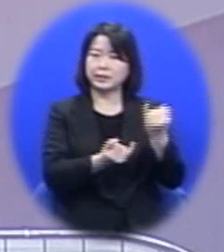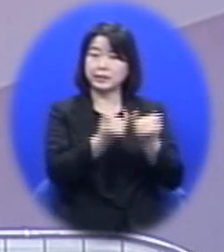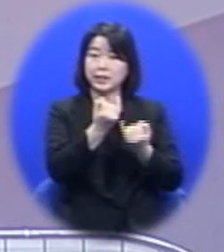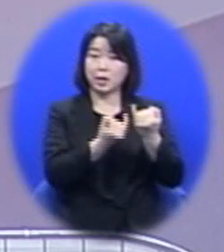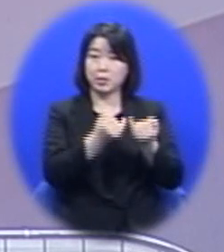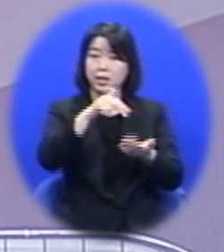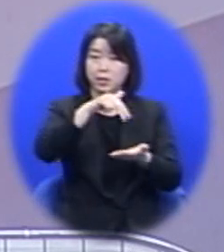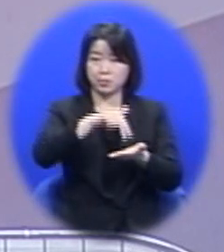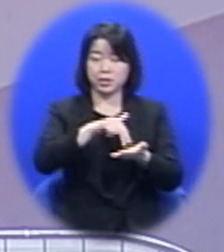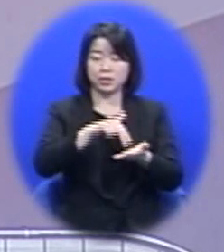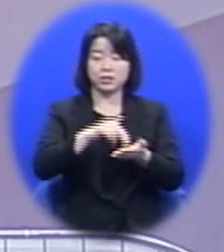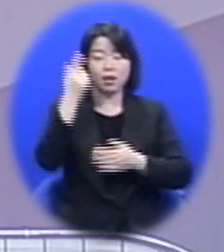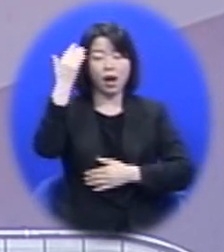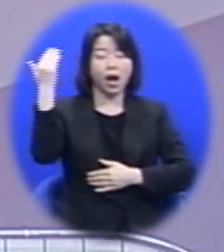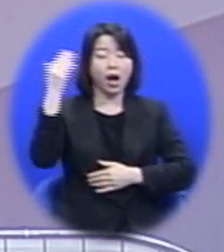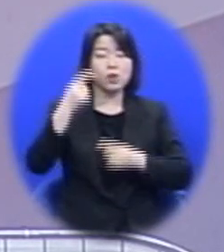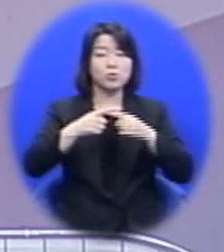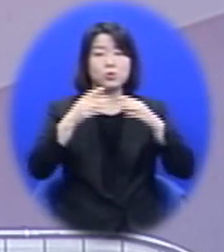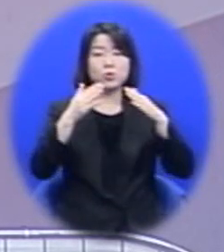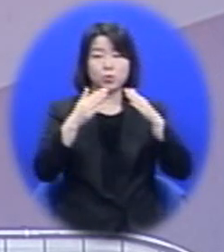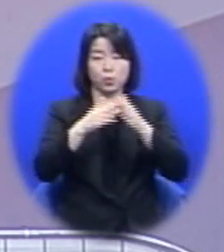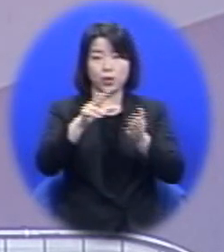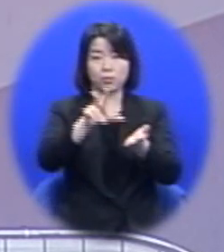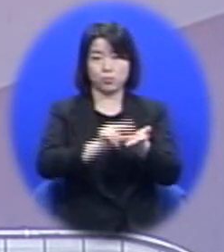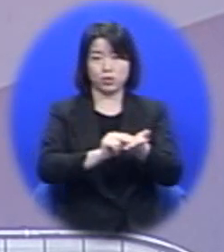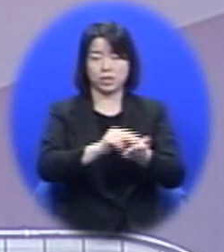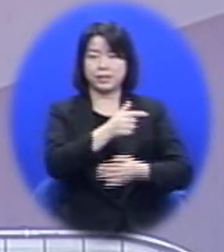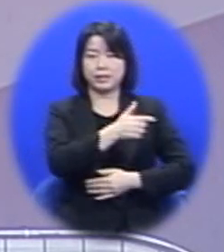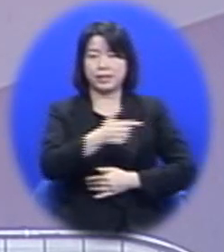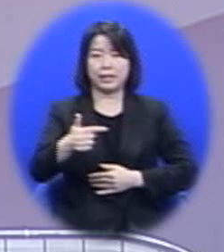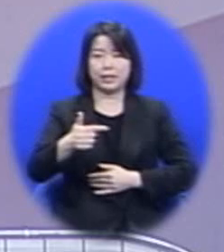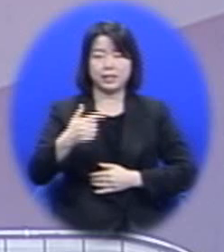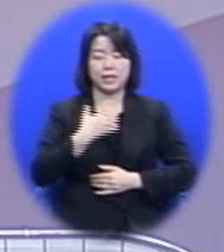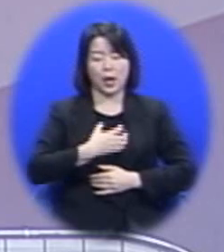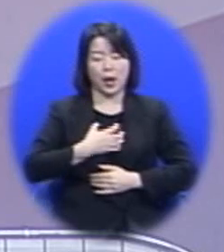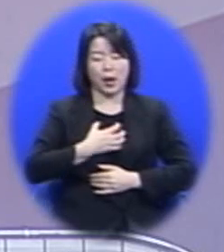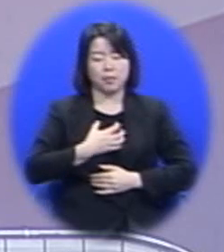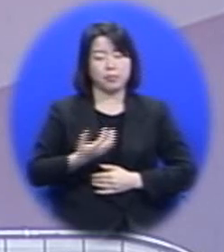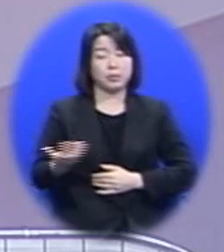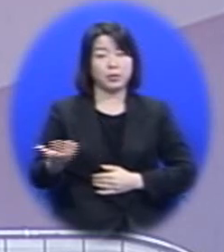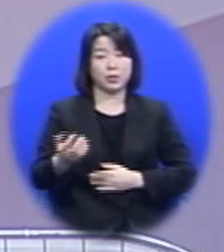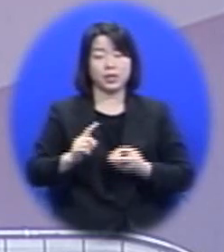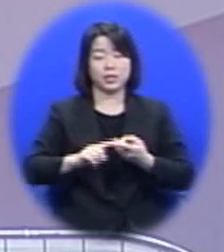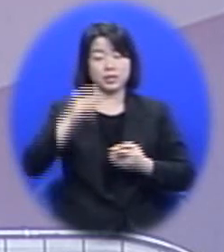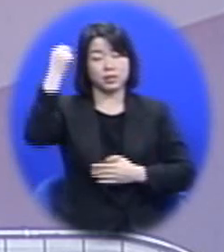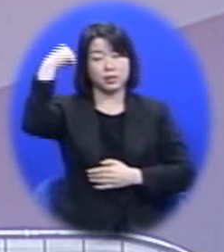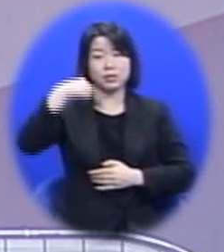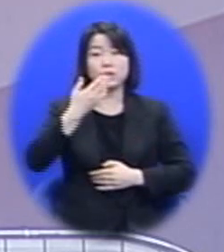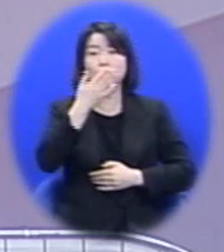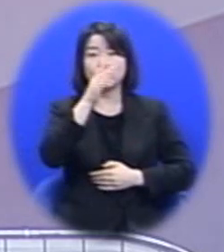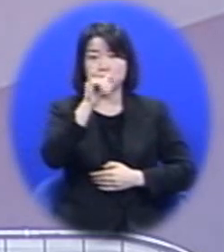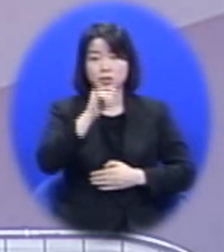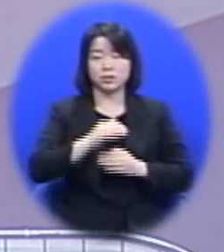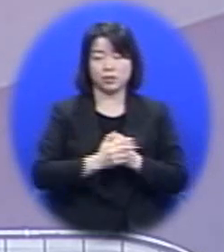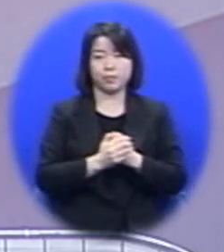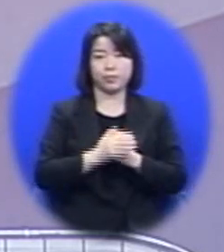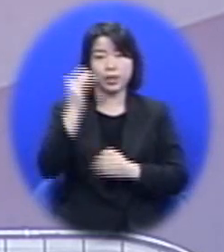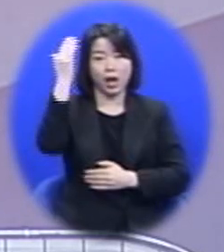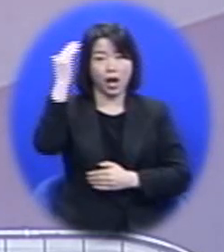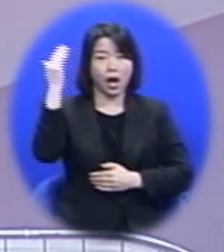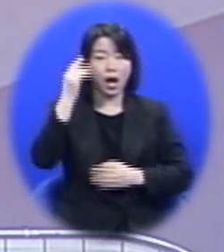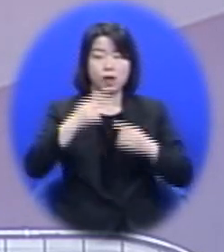한국 교회 문제는 대단히 고통스러운 것이라는 것을 느낄 수가 있었습니다. 한국 교회의 목사의